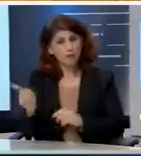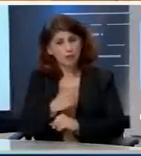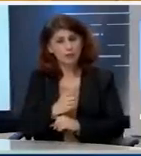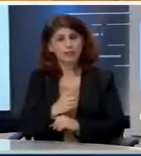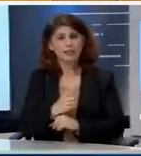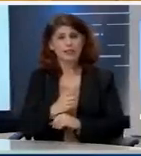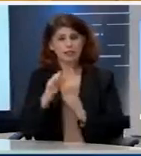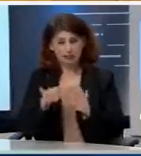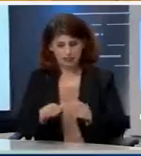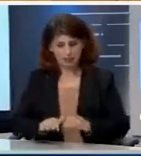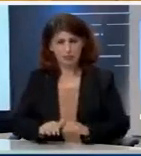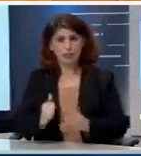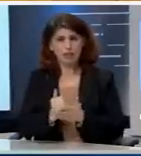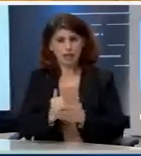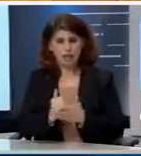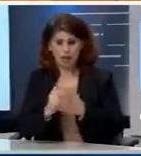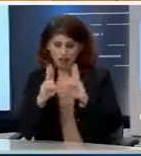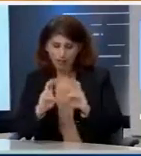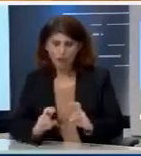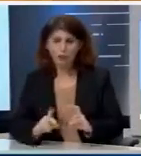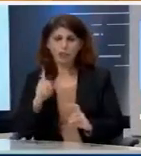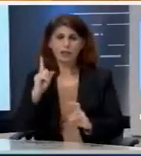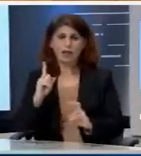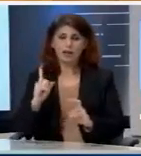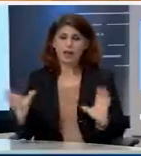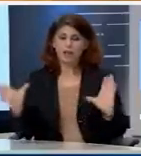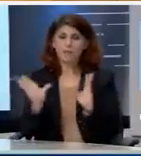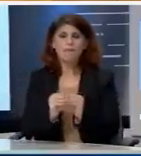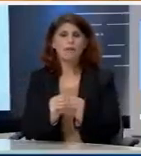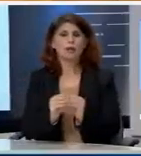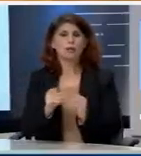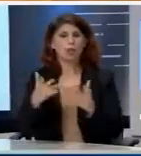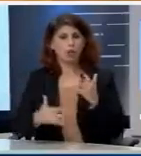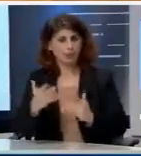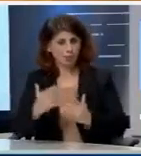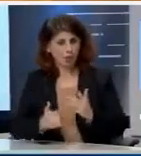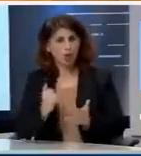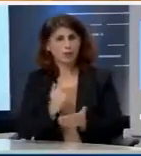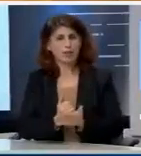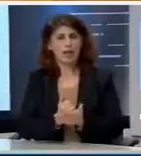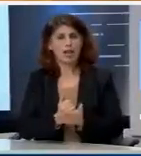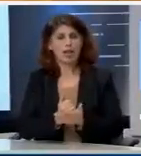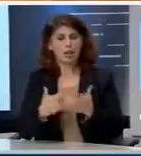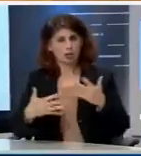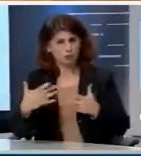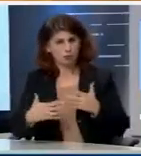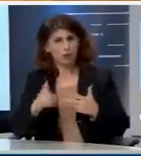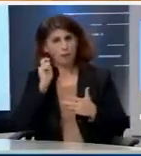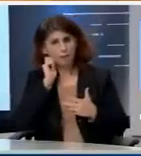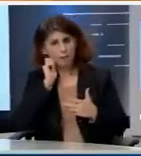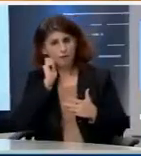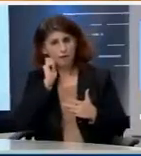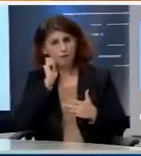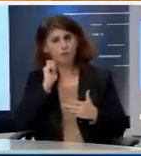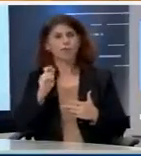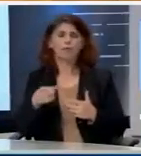ή συνταγογράφησης και ή διάγνωσης σε ένα ενιαίο λογιστικό και λογισμικό με όνομα